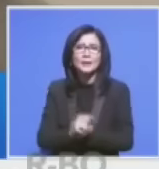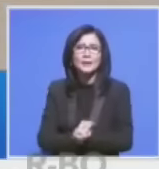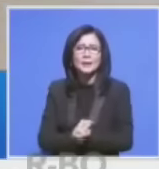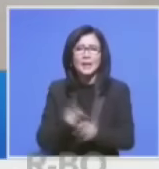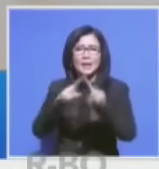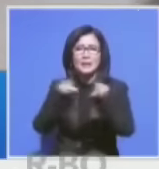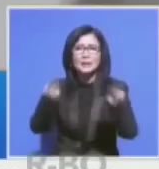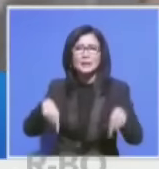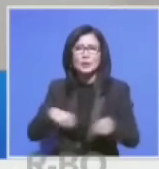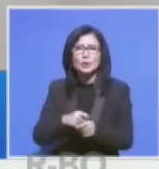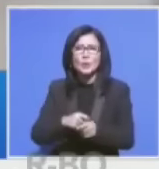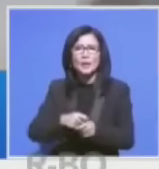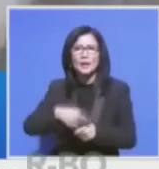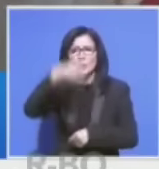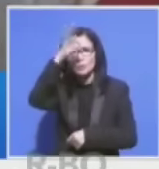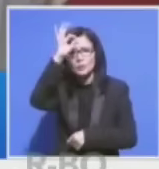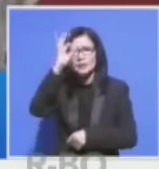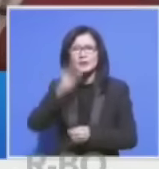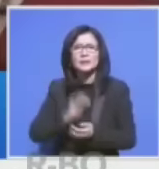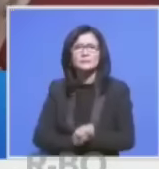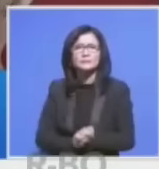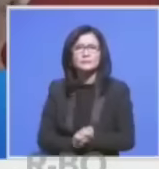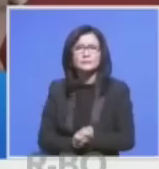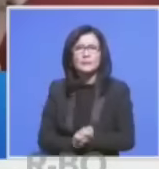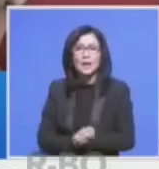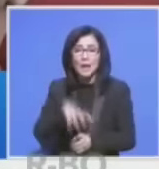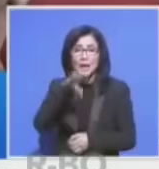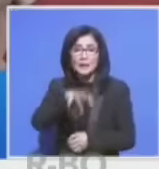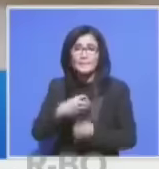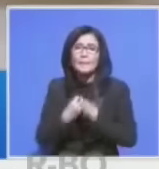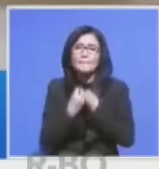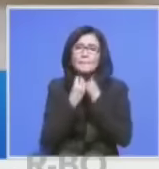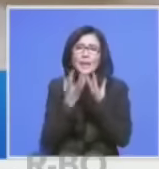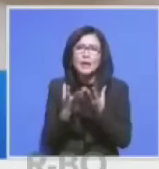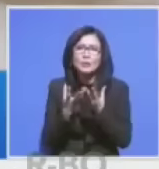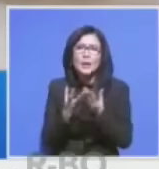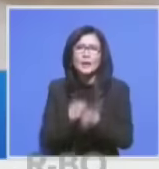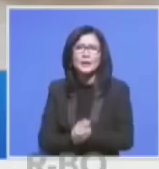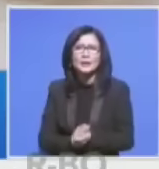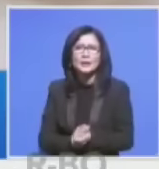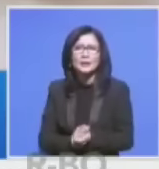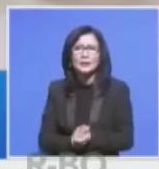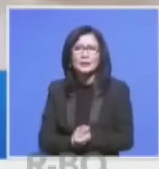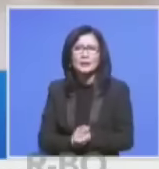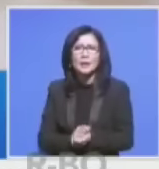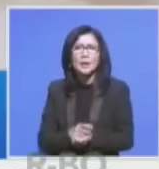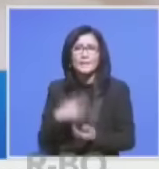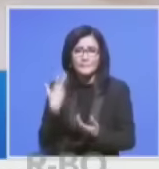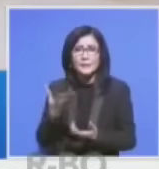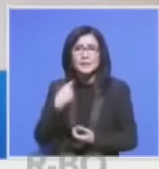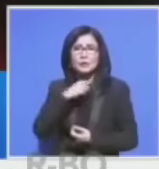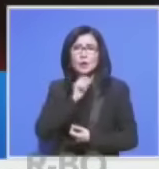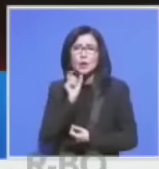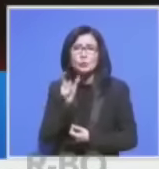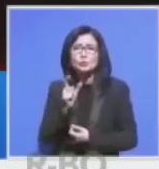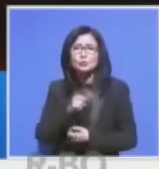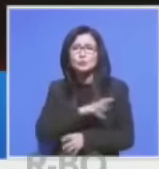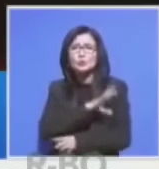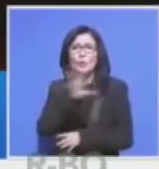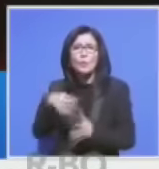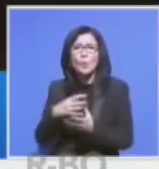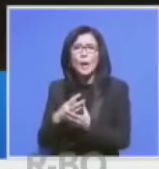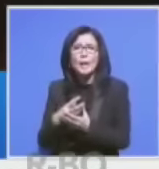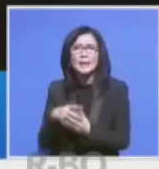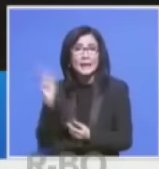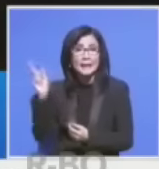2 Krimsus Polda Sulawesi Selatan. Posko pengaduan tidak hanya diperuntukkan bagi jemaah Abu Turs. Polisi juga mengimbau jemaah dari